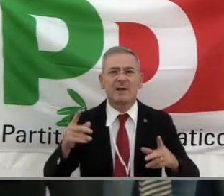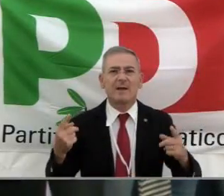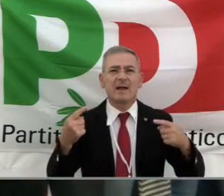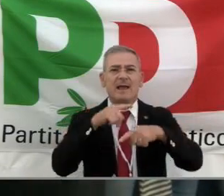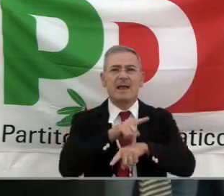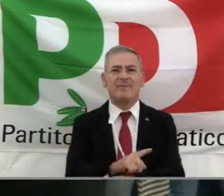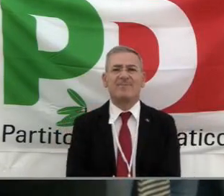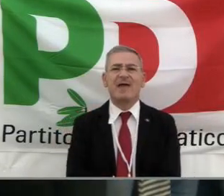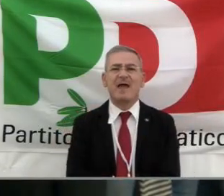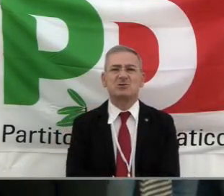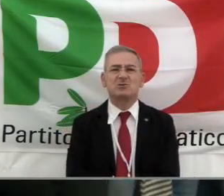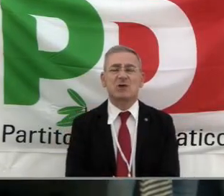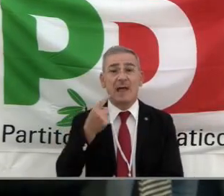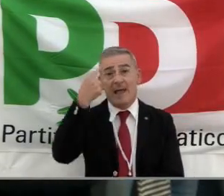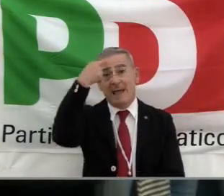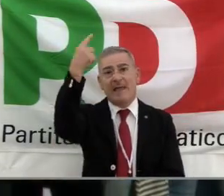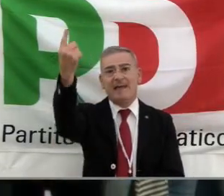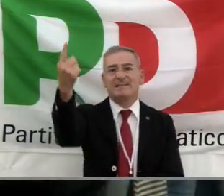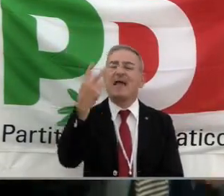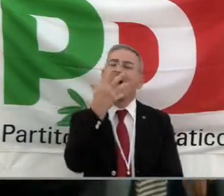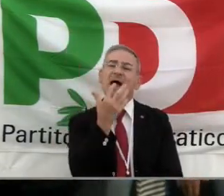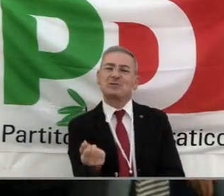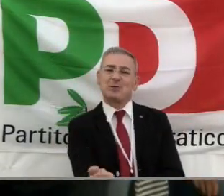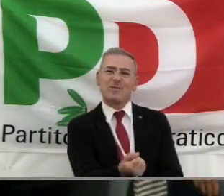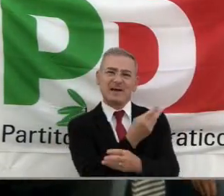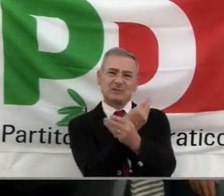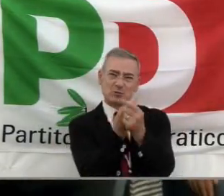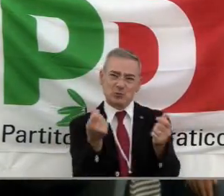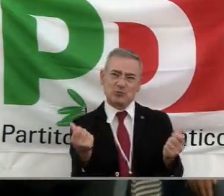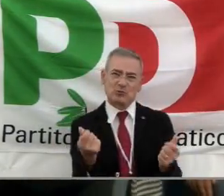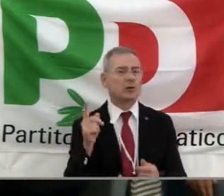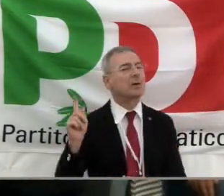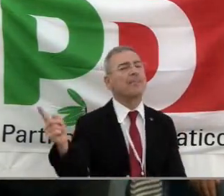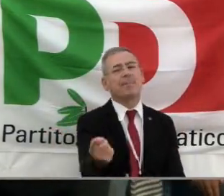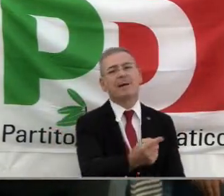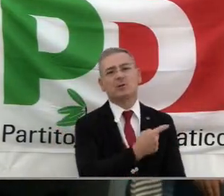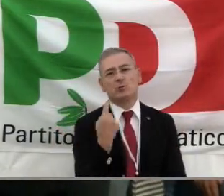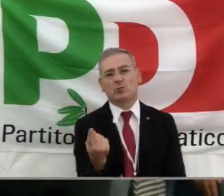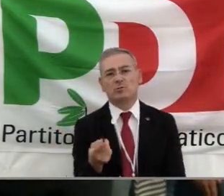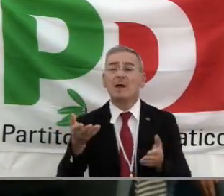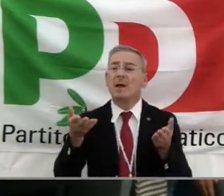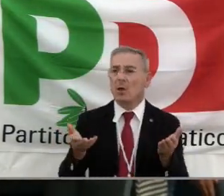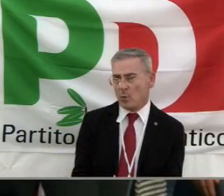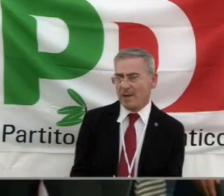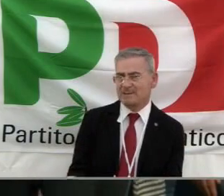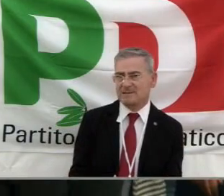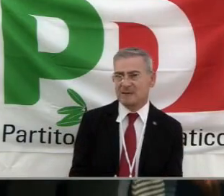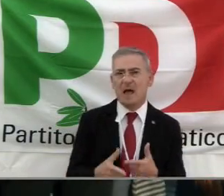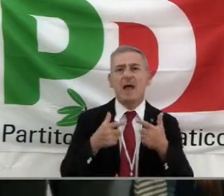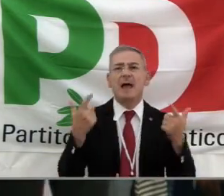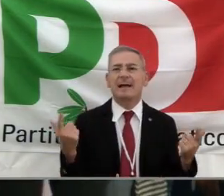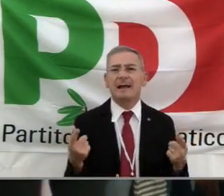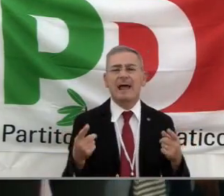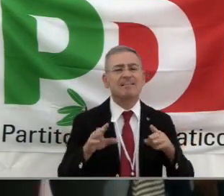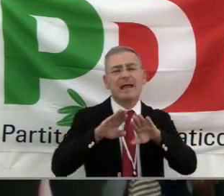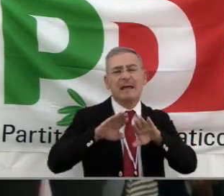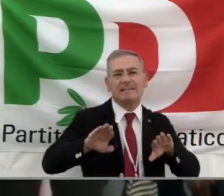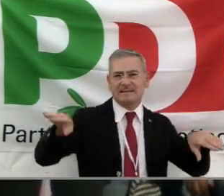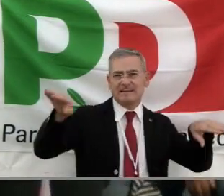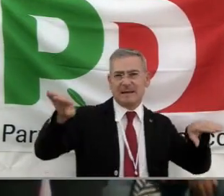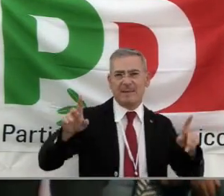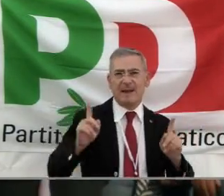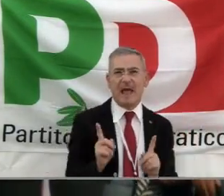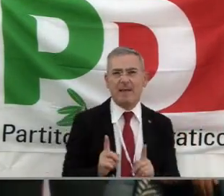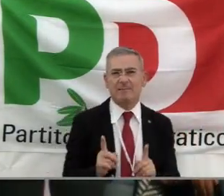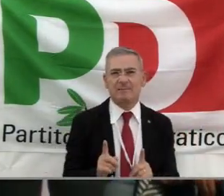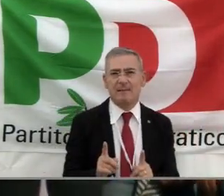anziché dall'idea di trovare la soluzione per tutti. È questa la grande discriminante